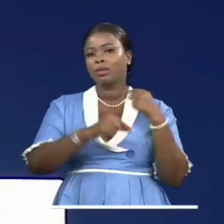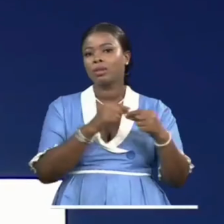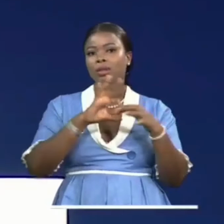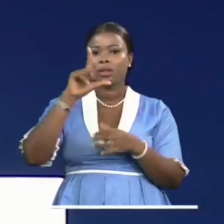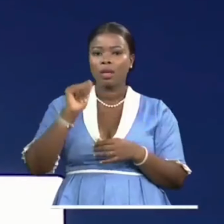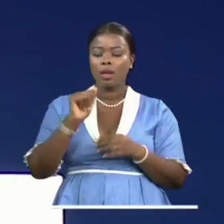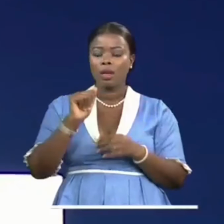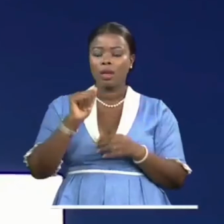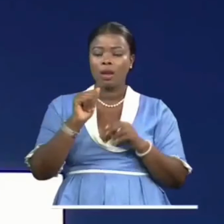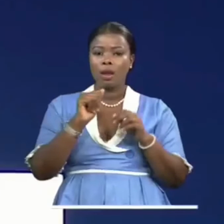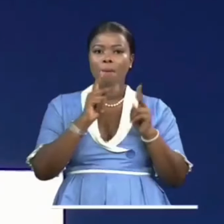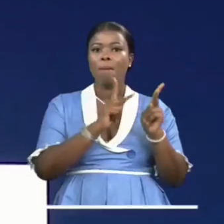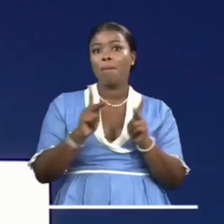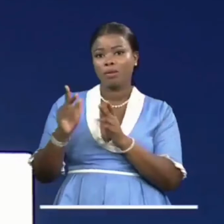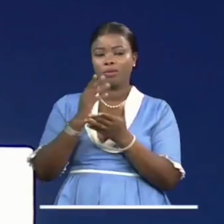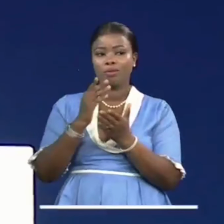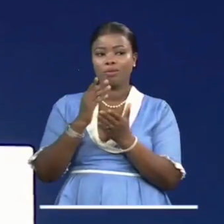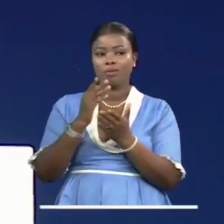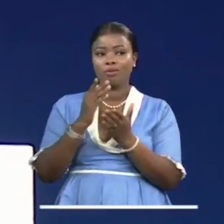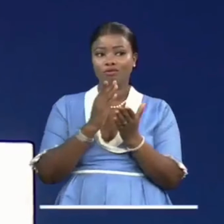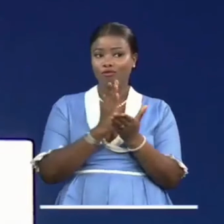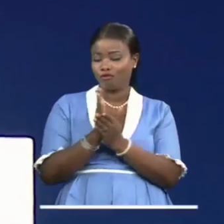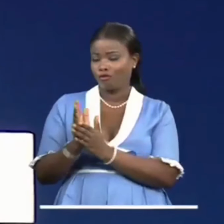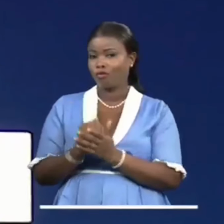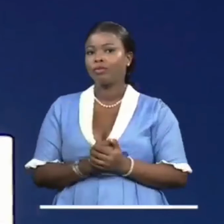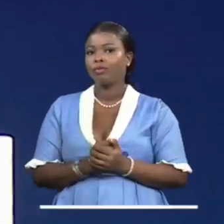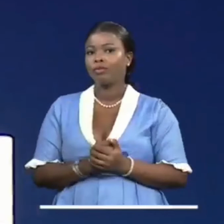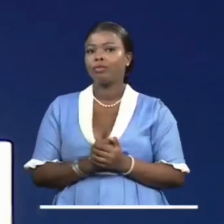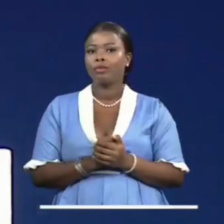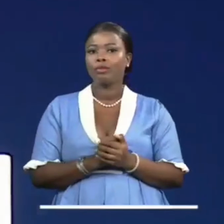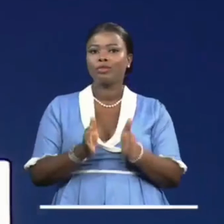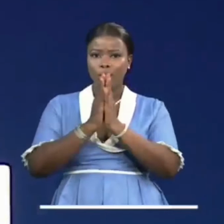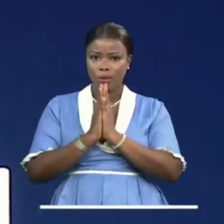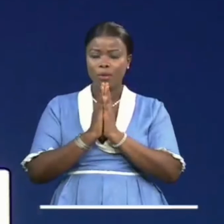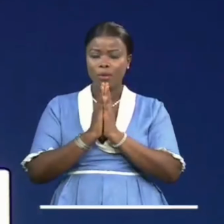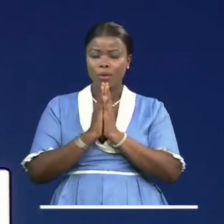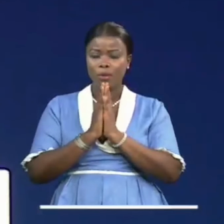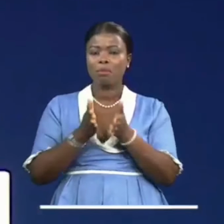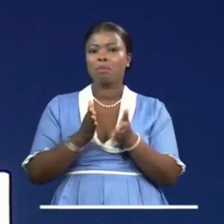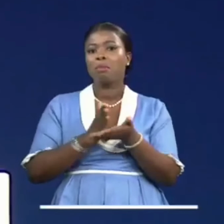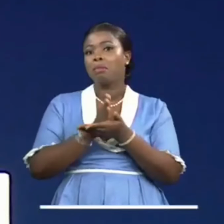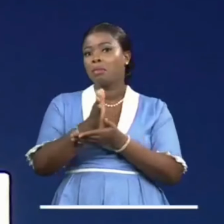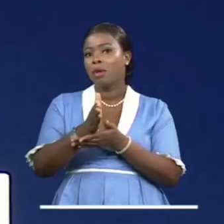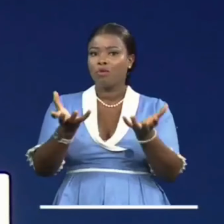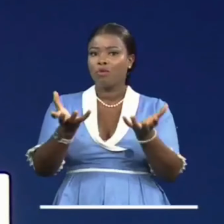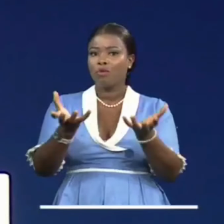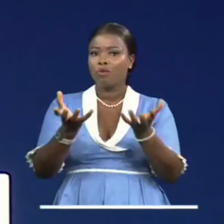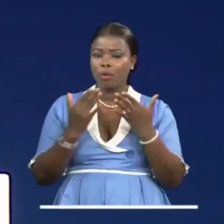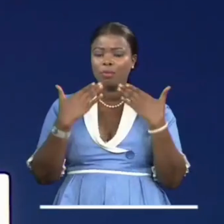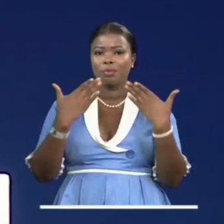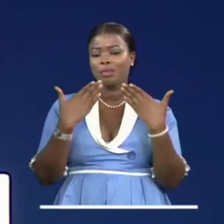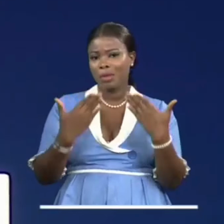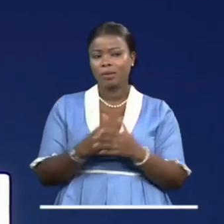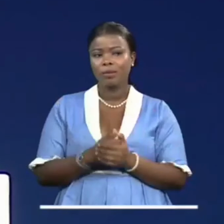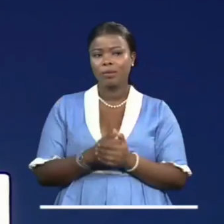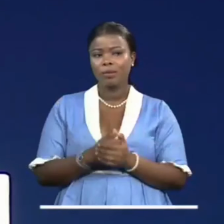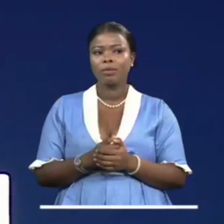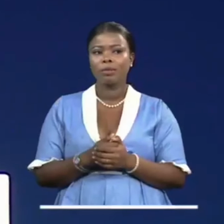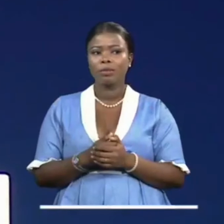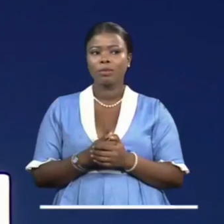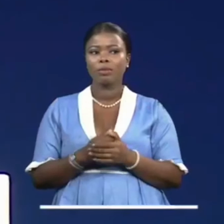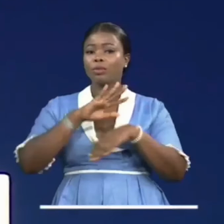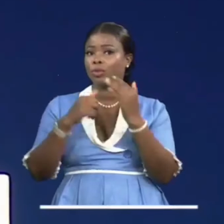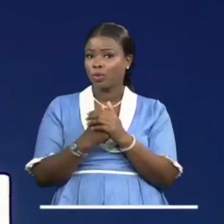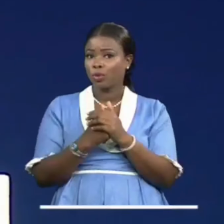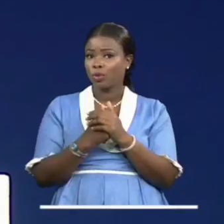politiques économiques mesdam monieurs je vous demanderai de bien vouloir remercier chaleureusement tous nos